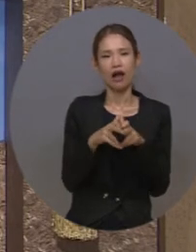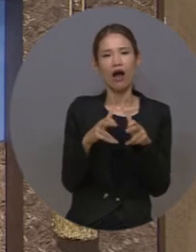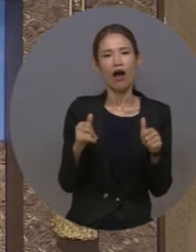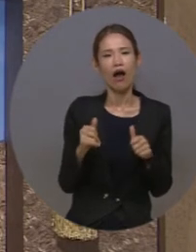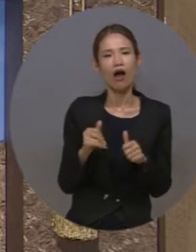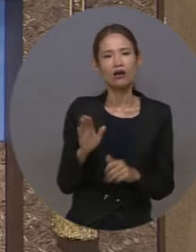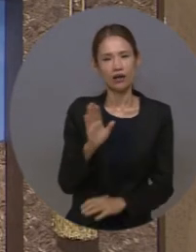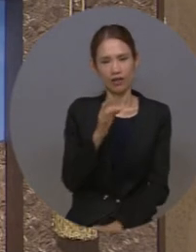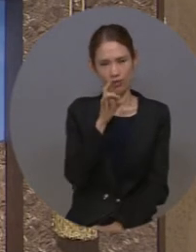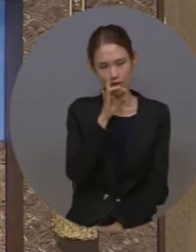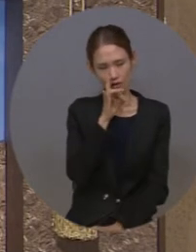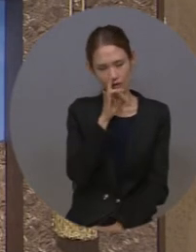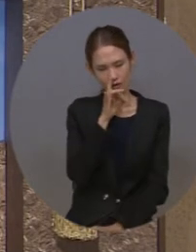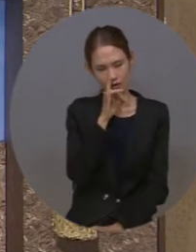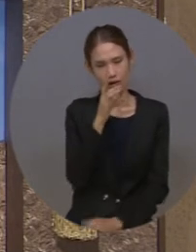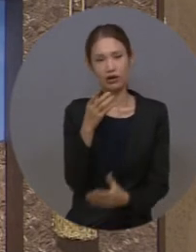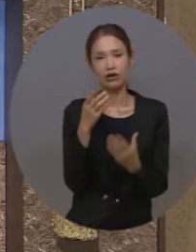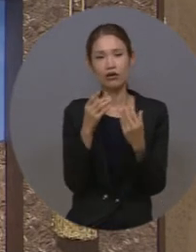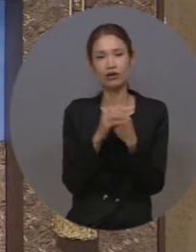돼요.